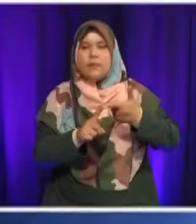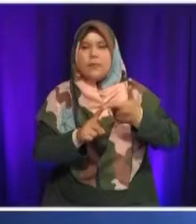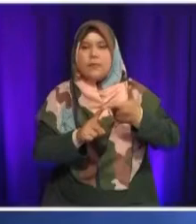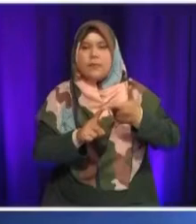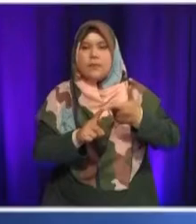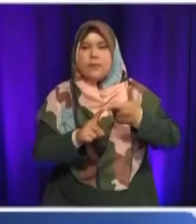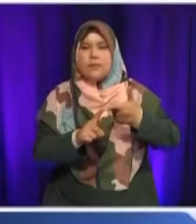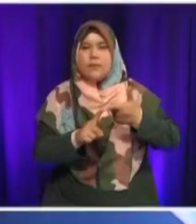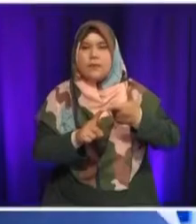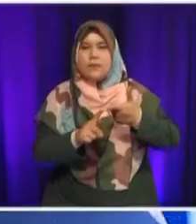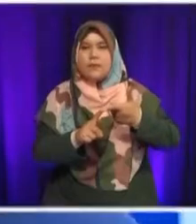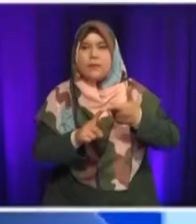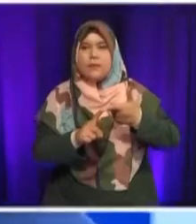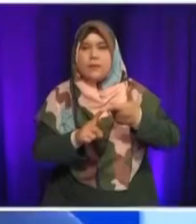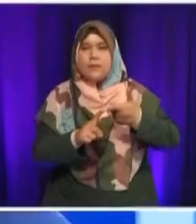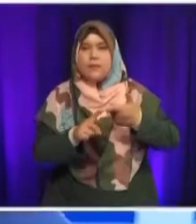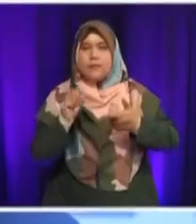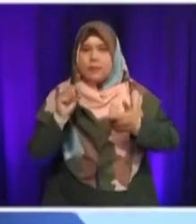emas mahal